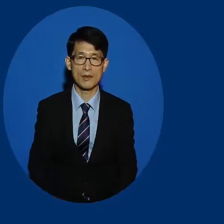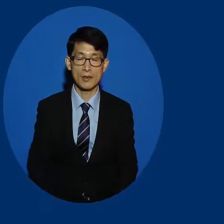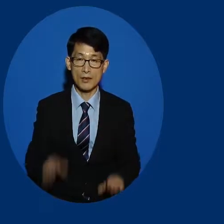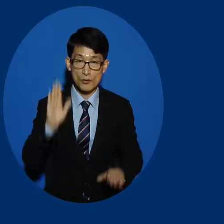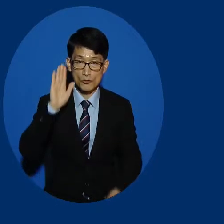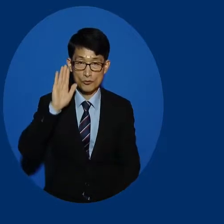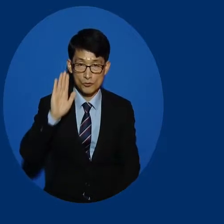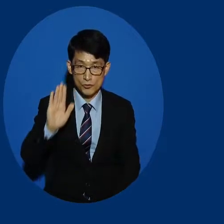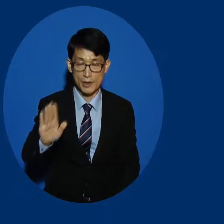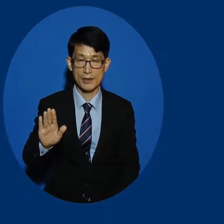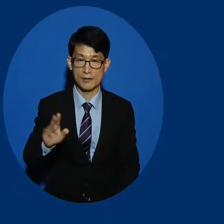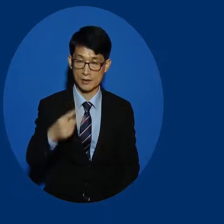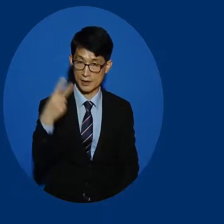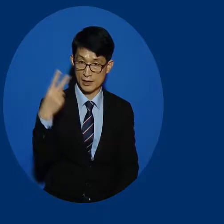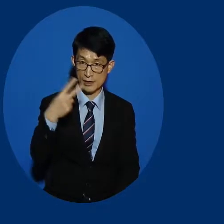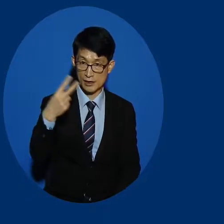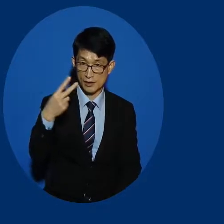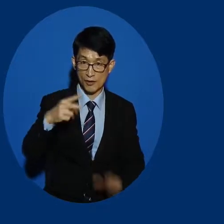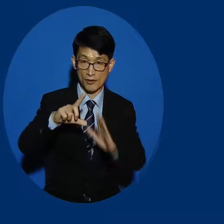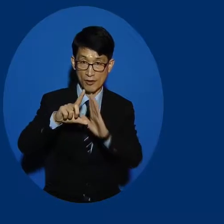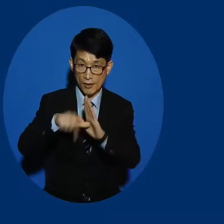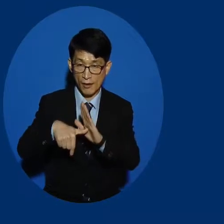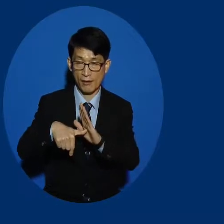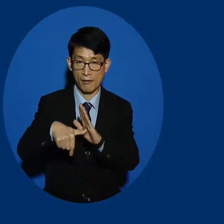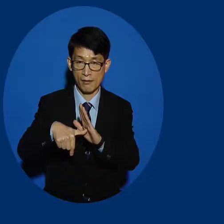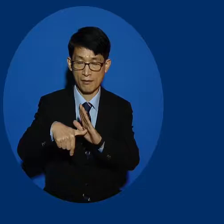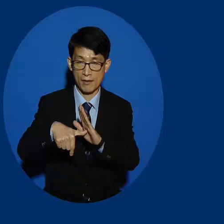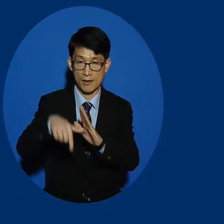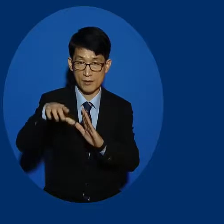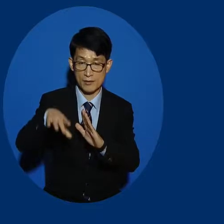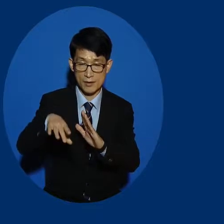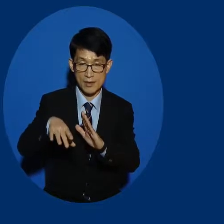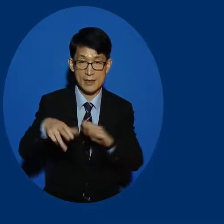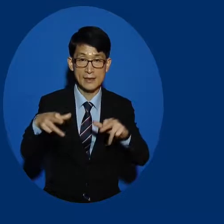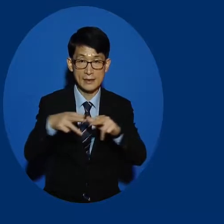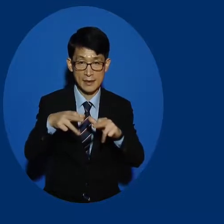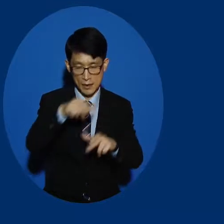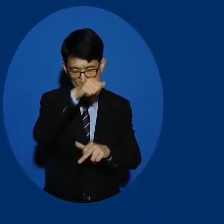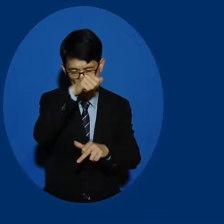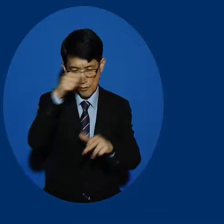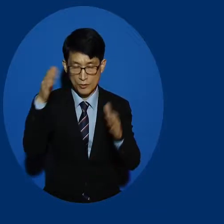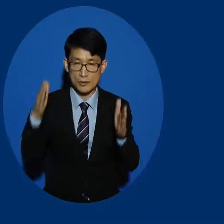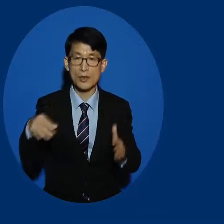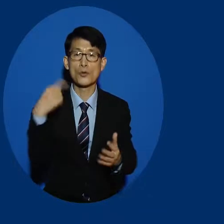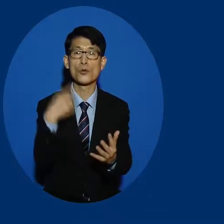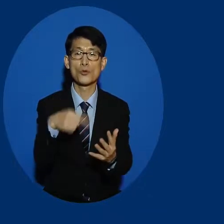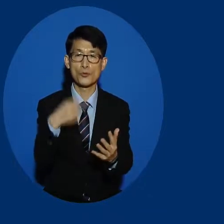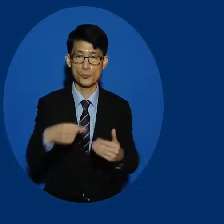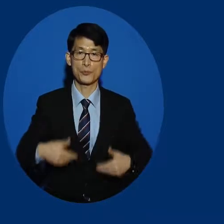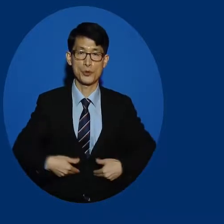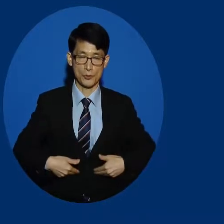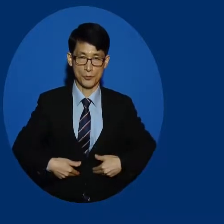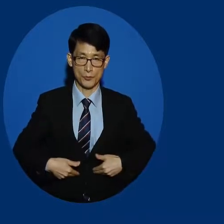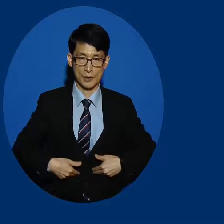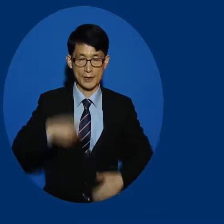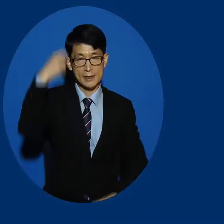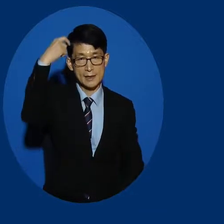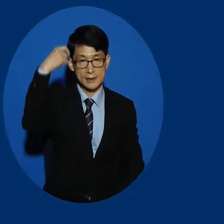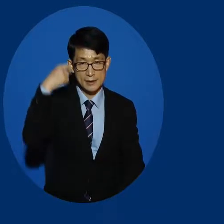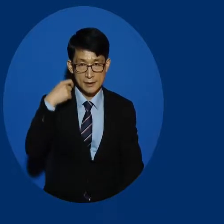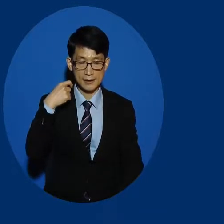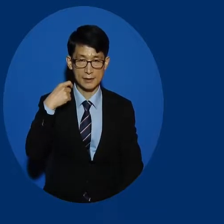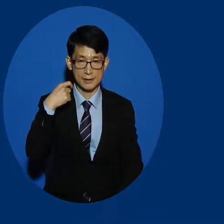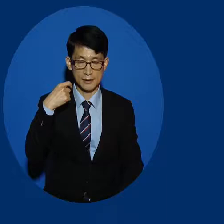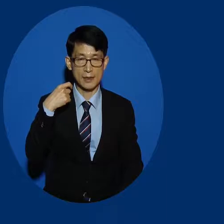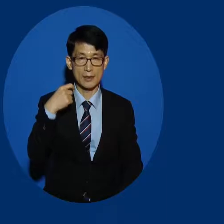그러다가 이제 2000년대 초반에 와서야 장애인 평생교육의 필요성과 당위성에 대한 여러